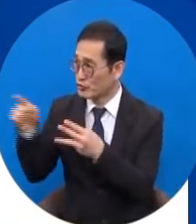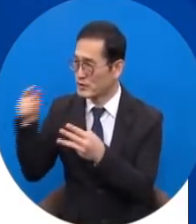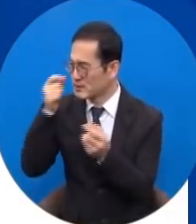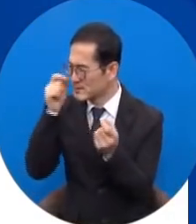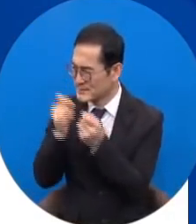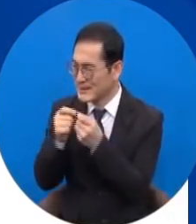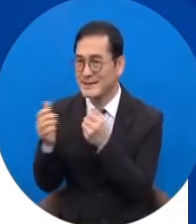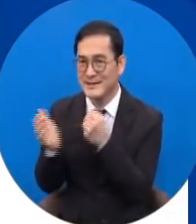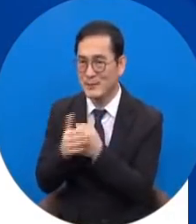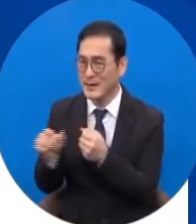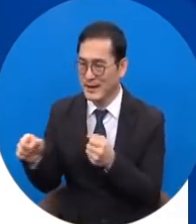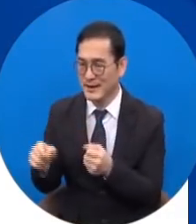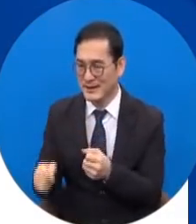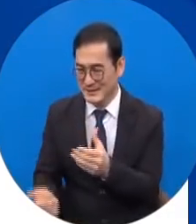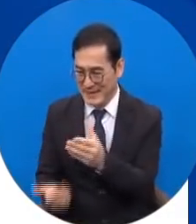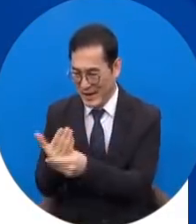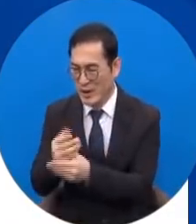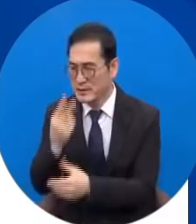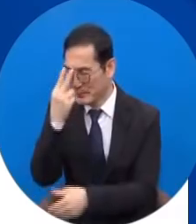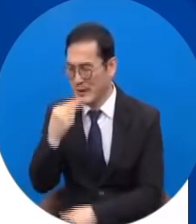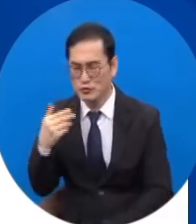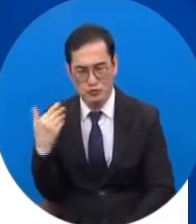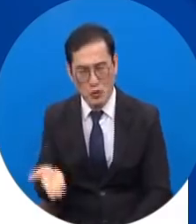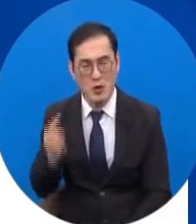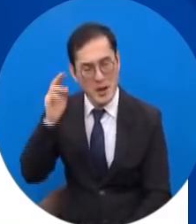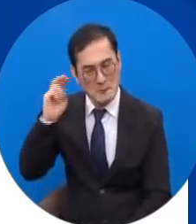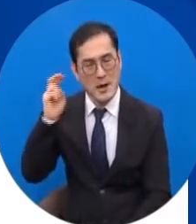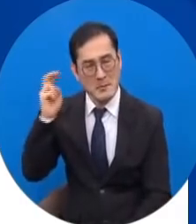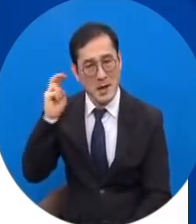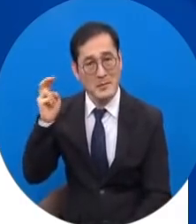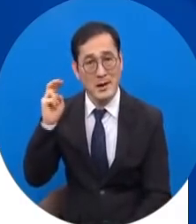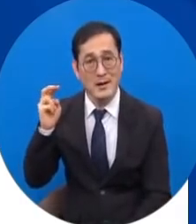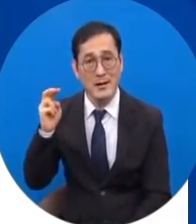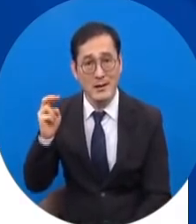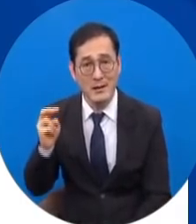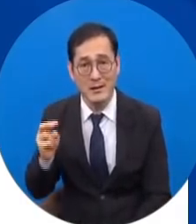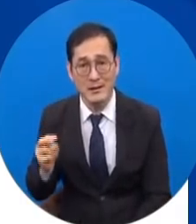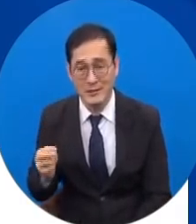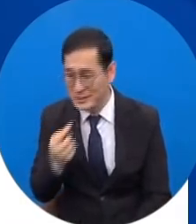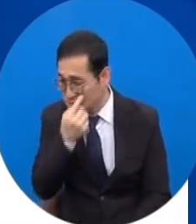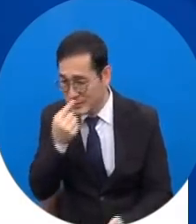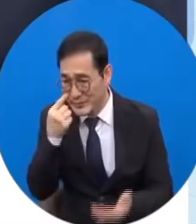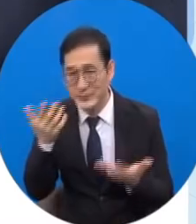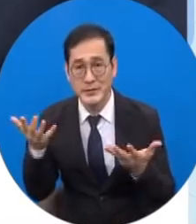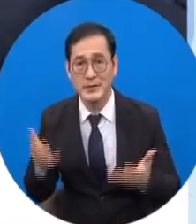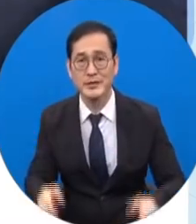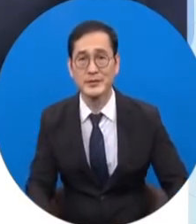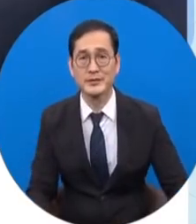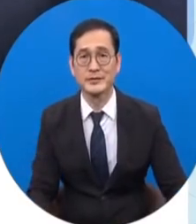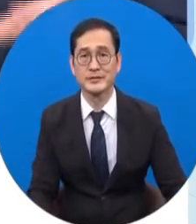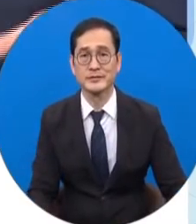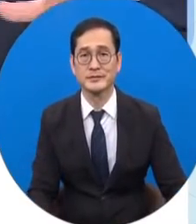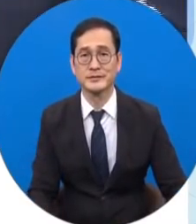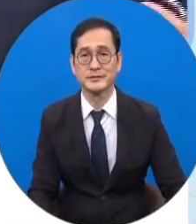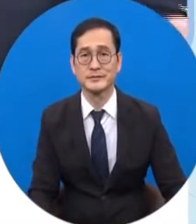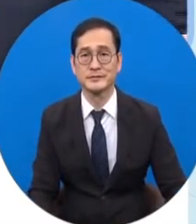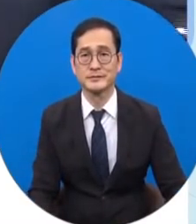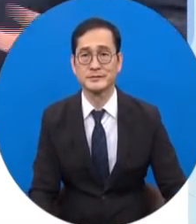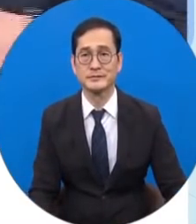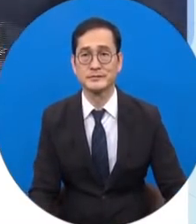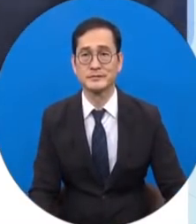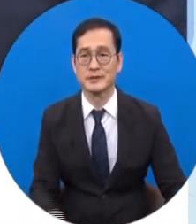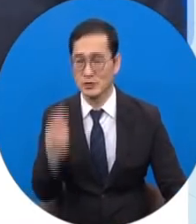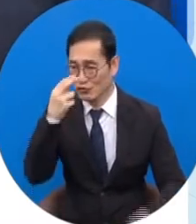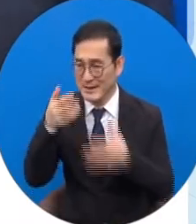어찌보면 약간 드라마나 영화에 많이 나오네요 이고요 이제 이런 사건을 수사할 때 수사팀장 밑에 또 수사는